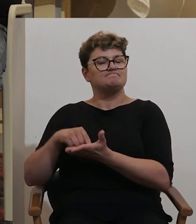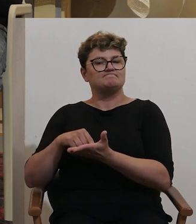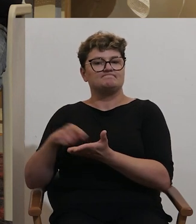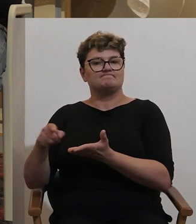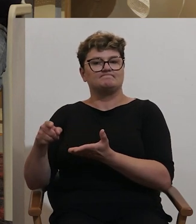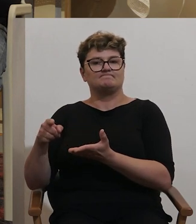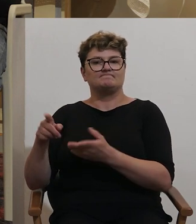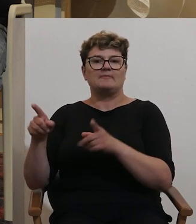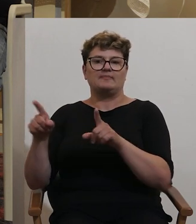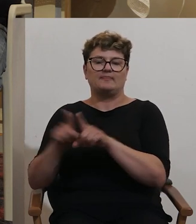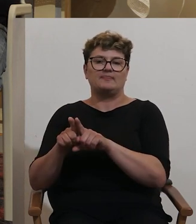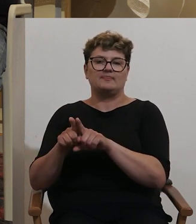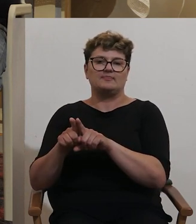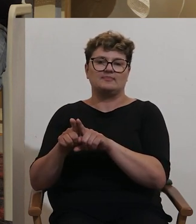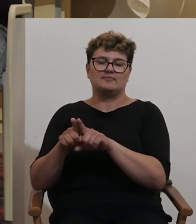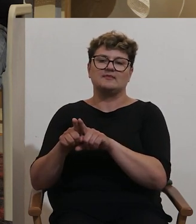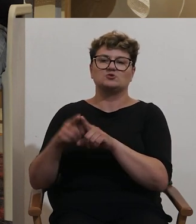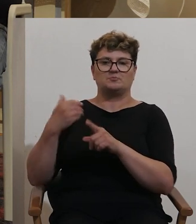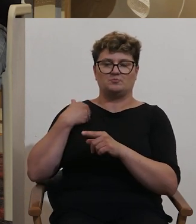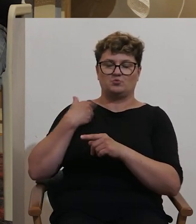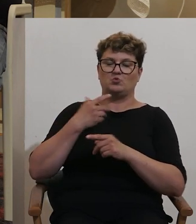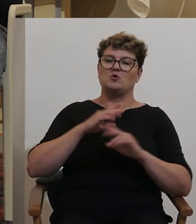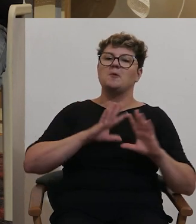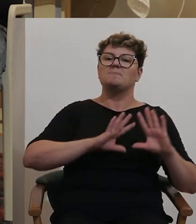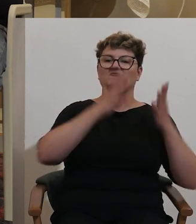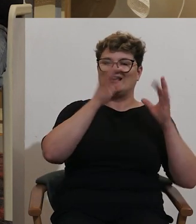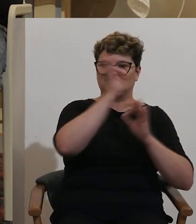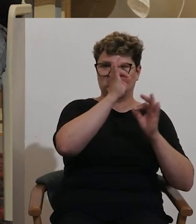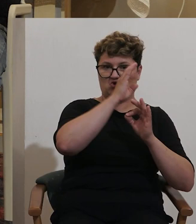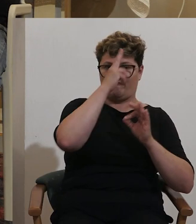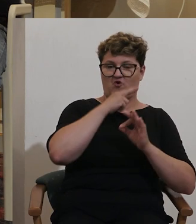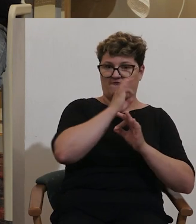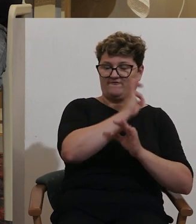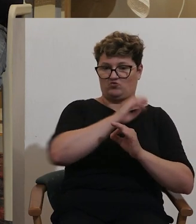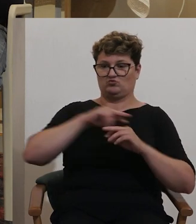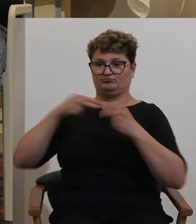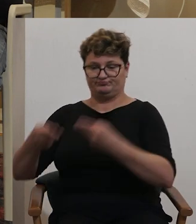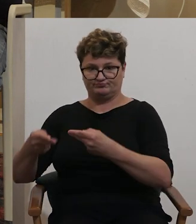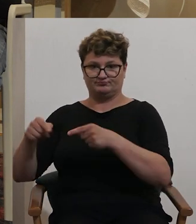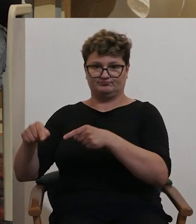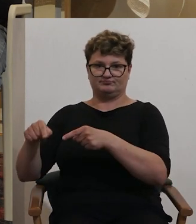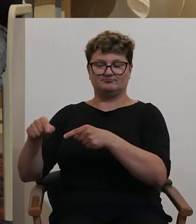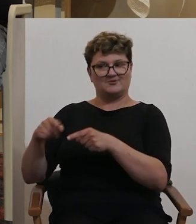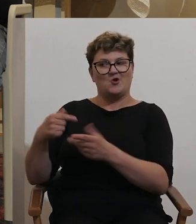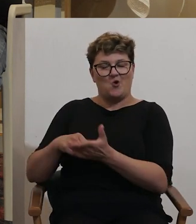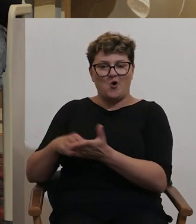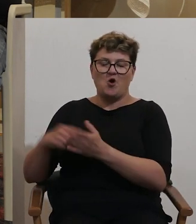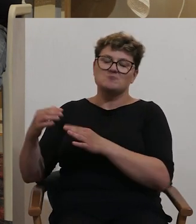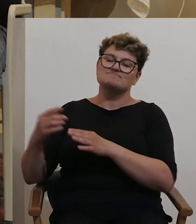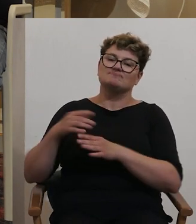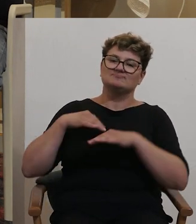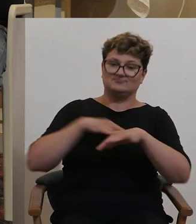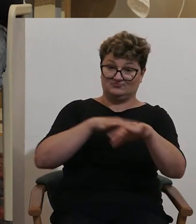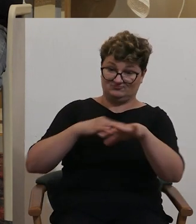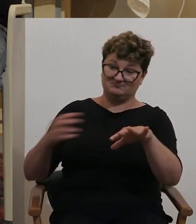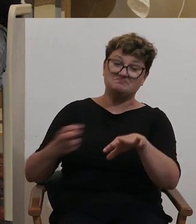On był też potomkiem powstańca styczniowego. I tenże major Łatyszonek, przeprawiwszy się na lewy brzeg